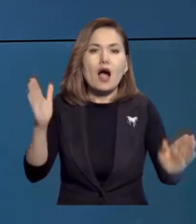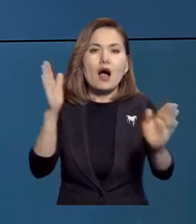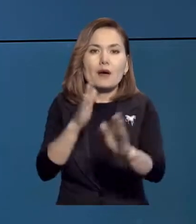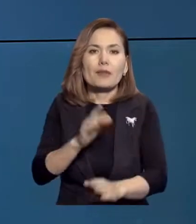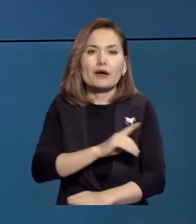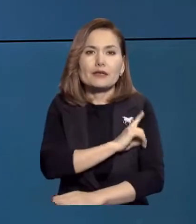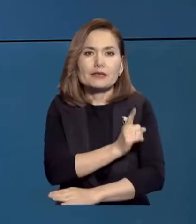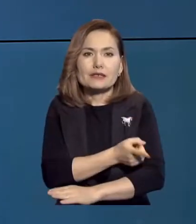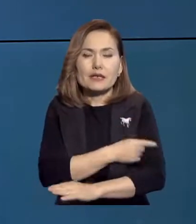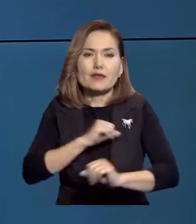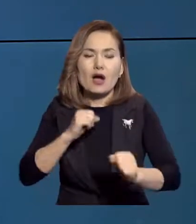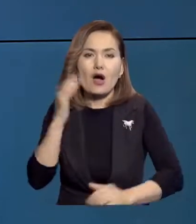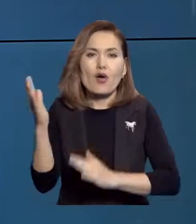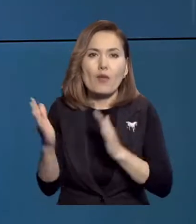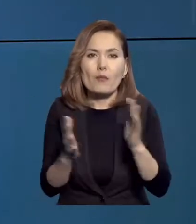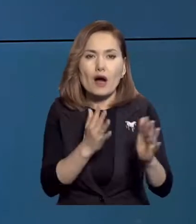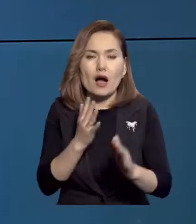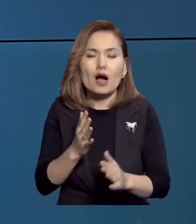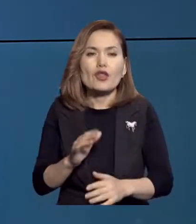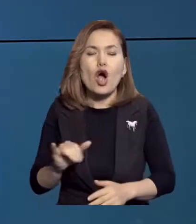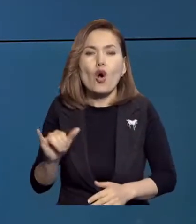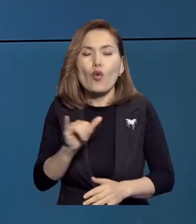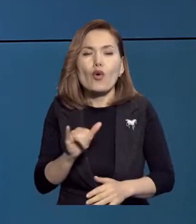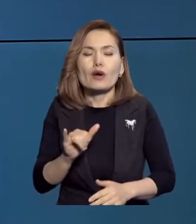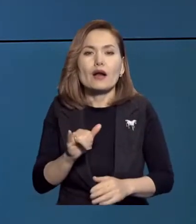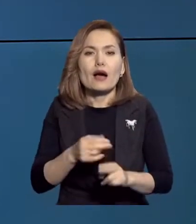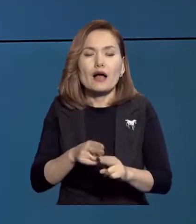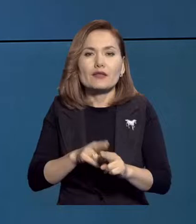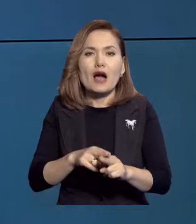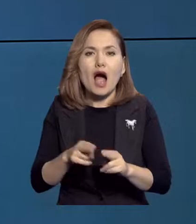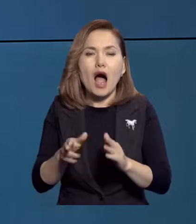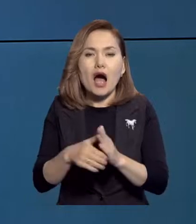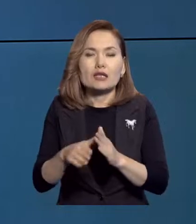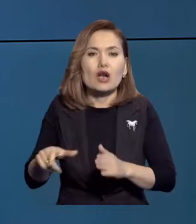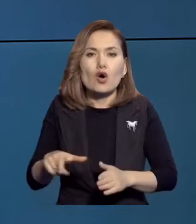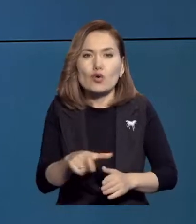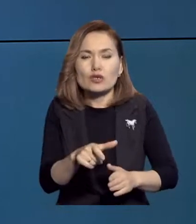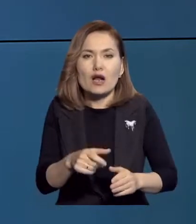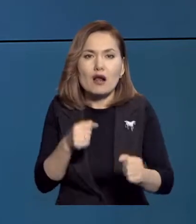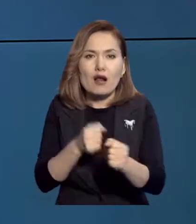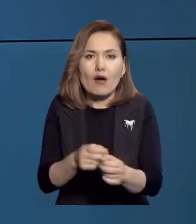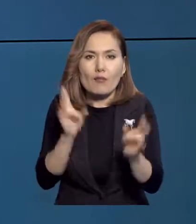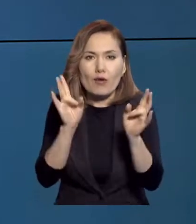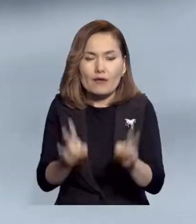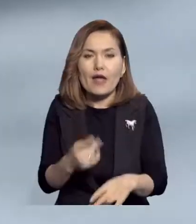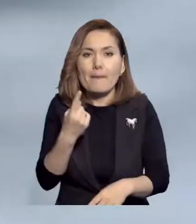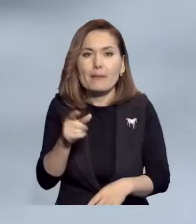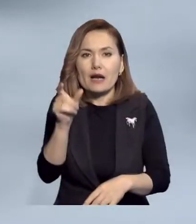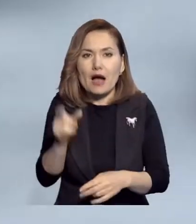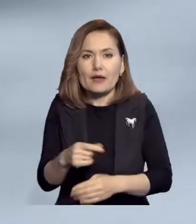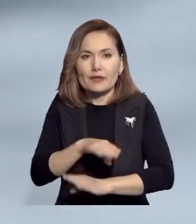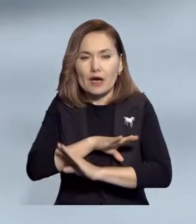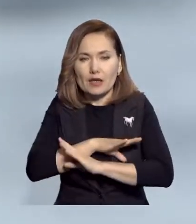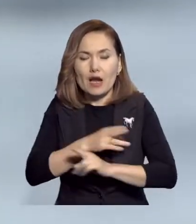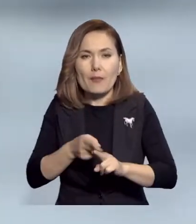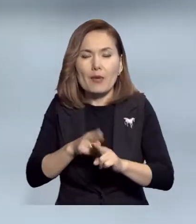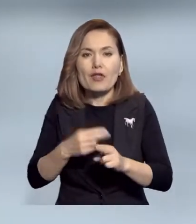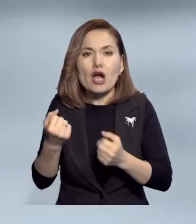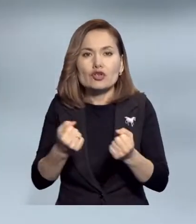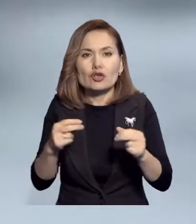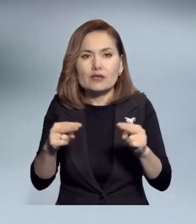Ауа райының қолайсыздығынан Орал Атырау тасжолында Toyota Alphard көлігі апатқа ұшырап, бір адам қаза тапты. Жүргізушінің